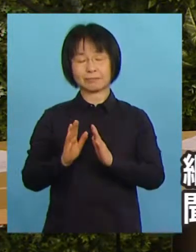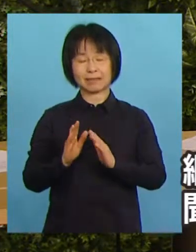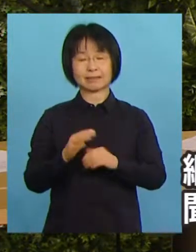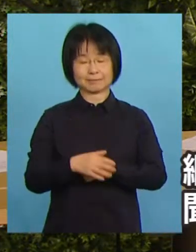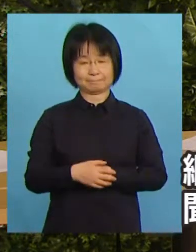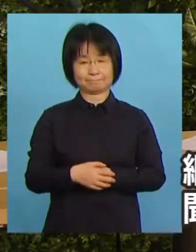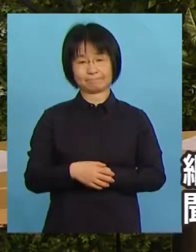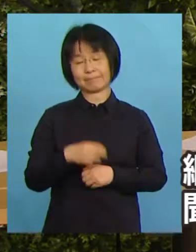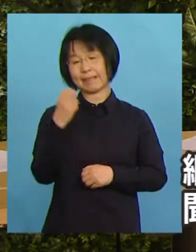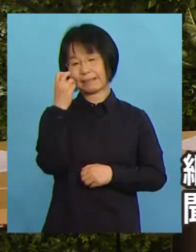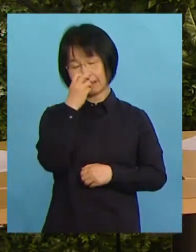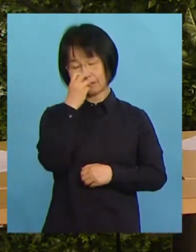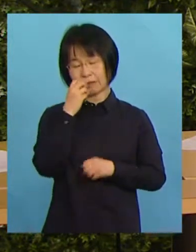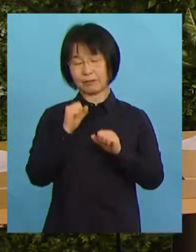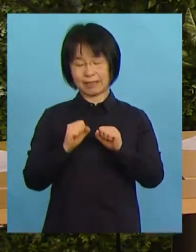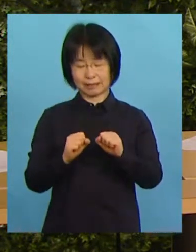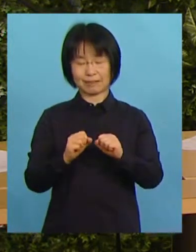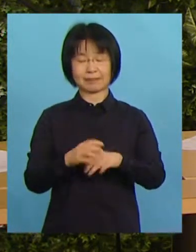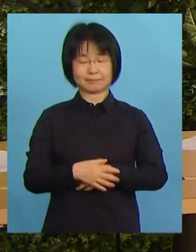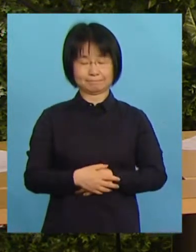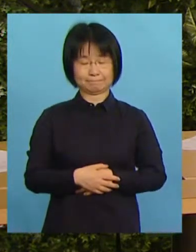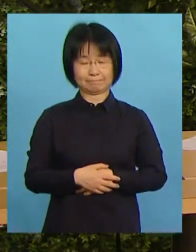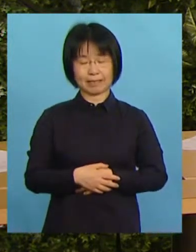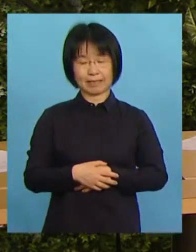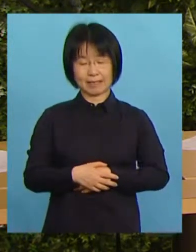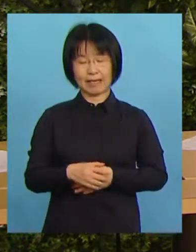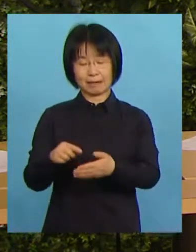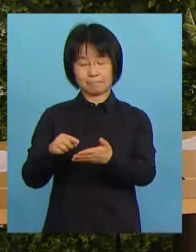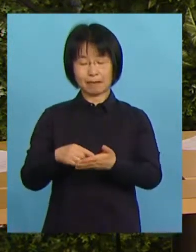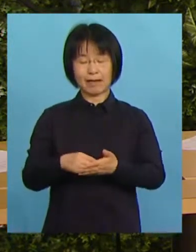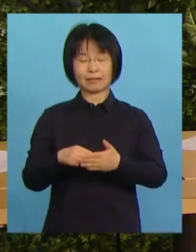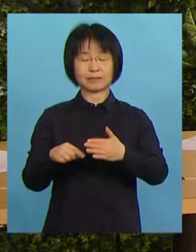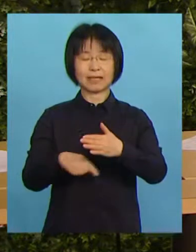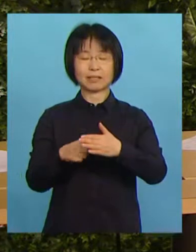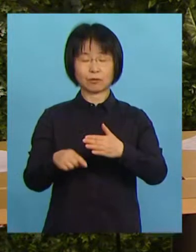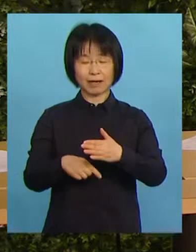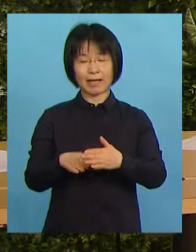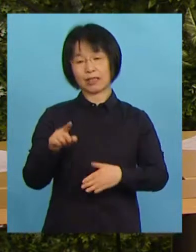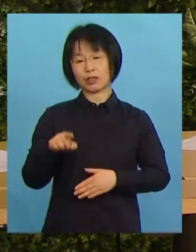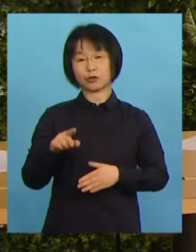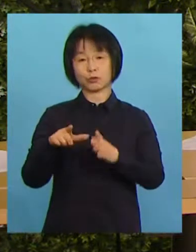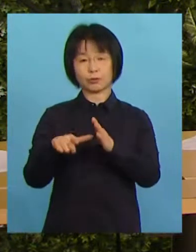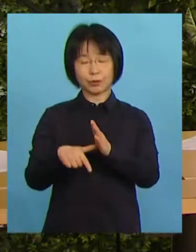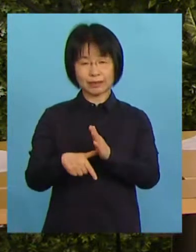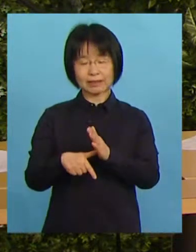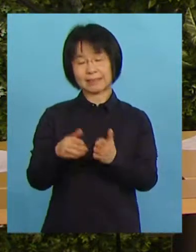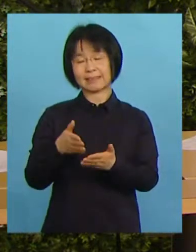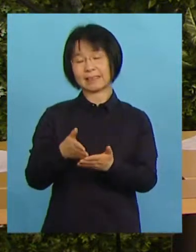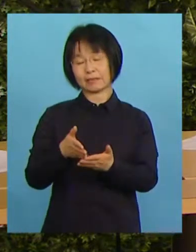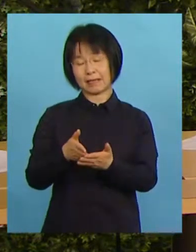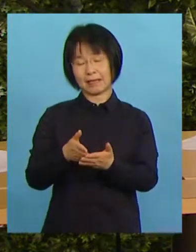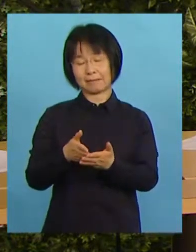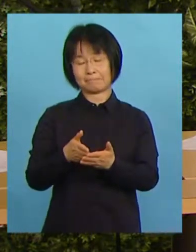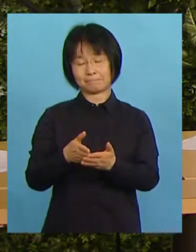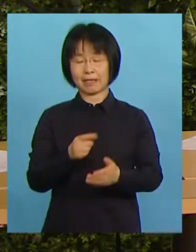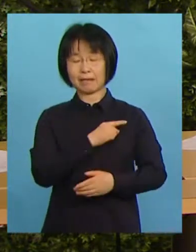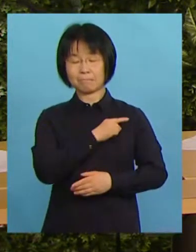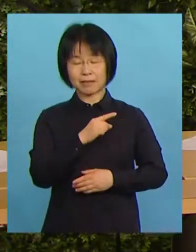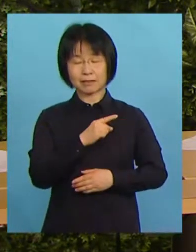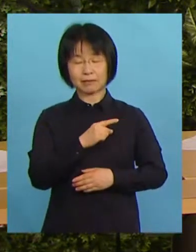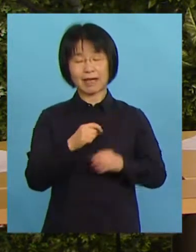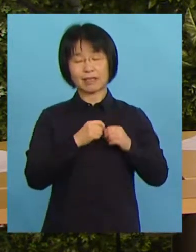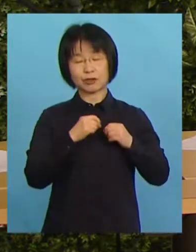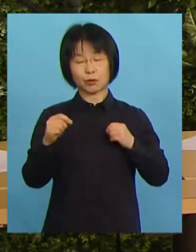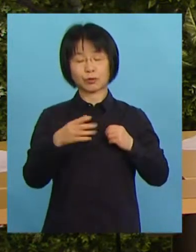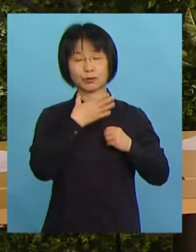確認をします。 はい、 詳しい申請内容については事前聞き取りの際に説明しますので、まずは長寿福